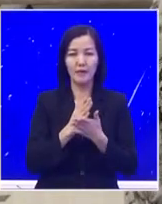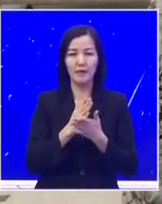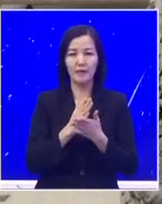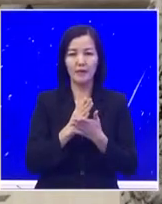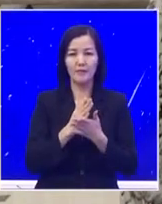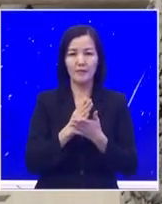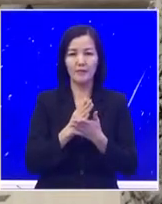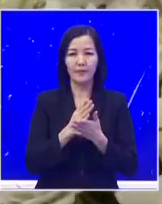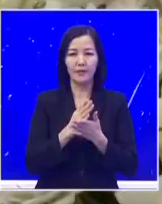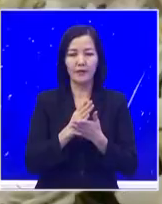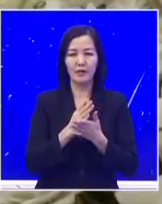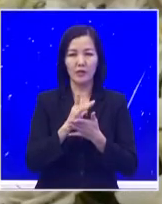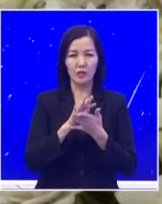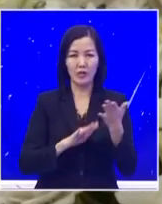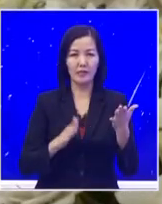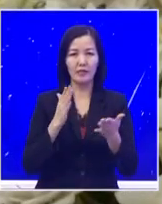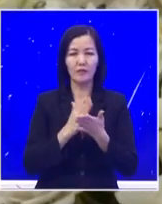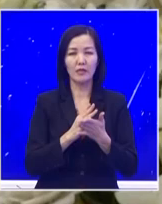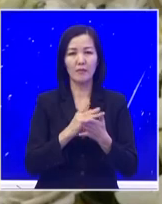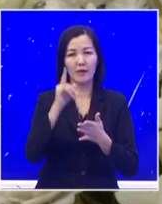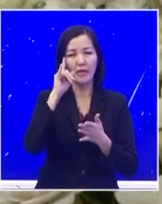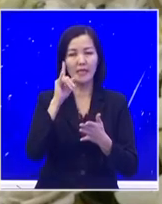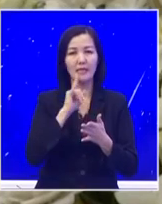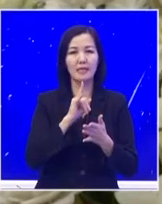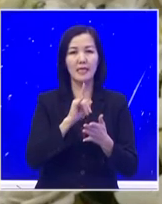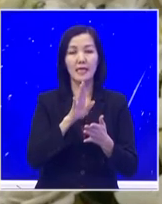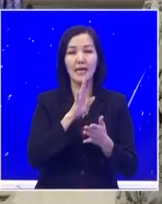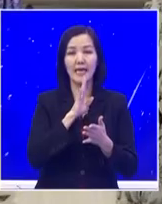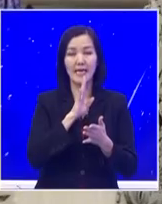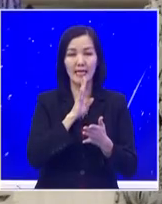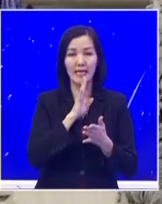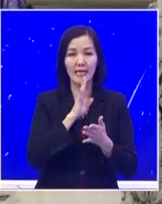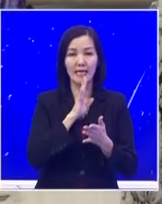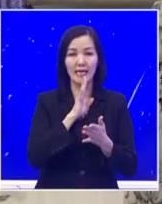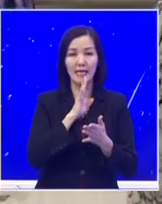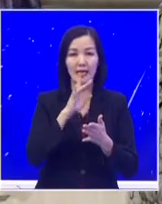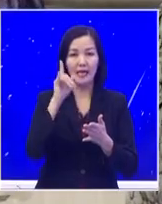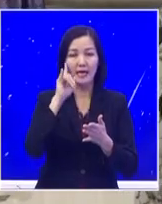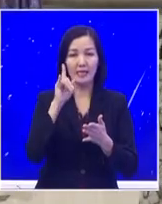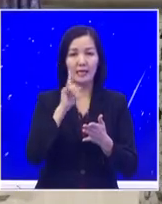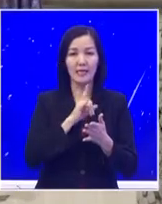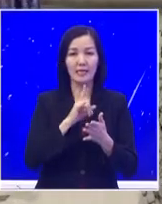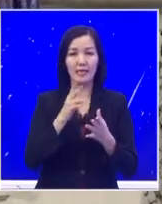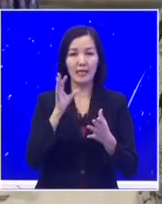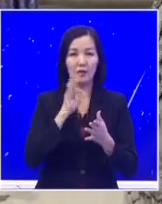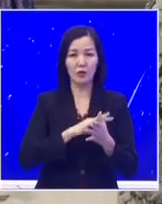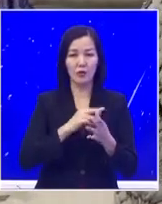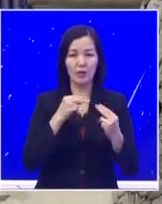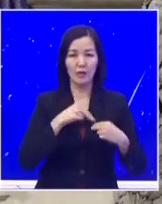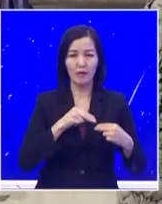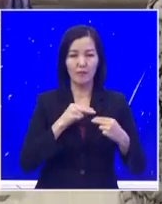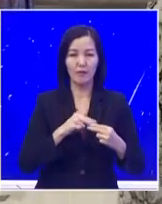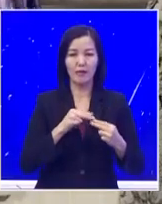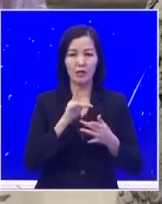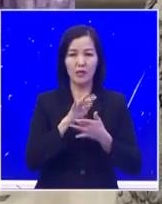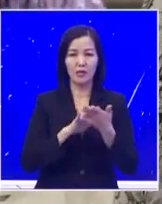өзімнің еңбегімді сіңіріп жүрдім. Біздің Қазақстанның әйелдері, қыздары еліне еңбек жасап, халқына еңбек жасап,